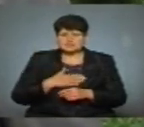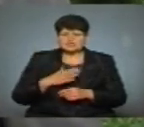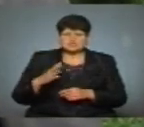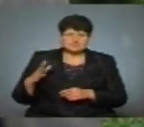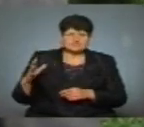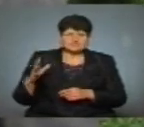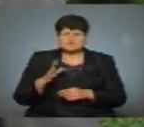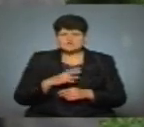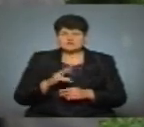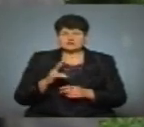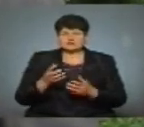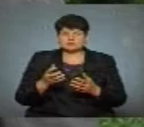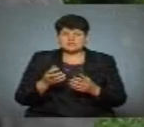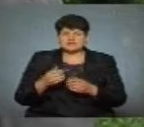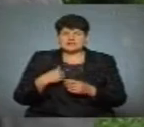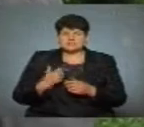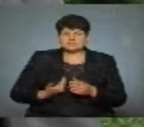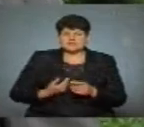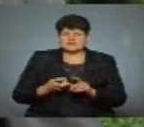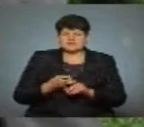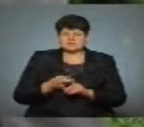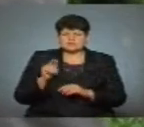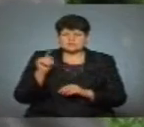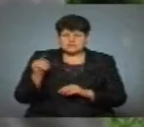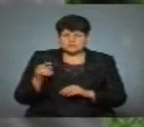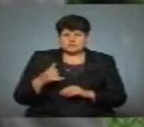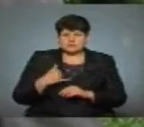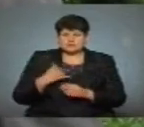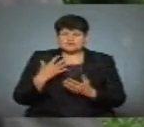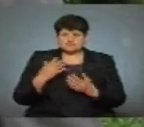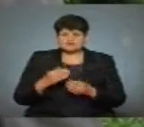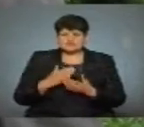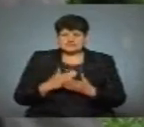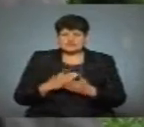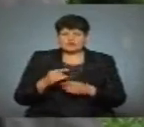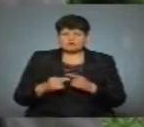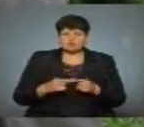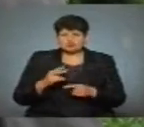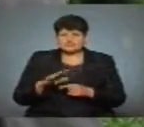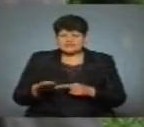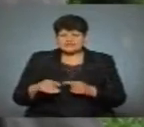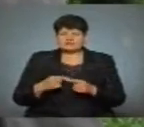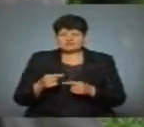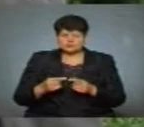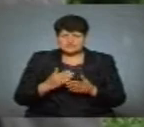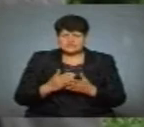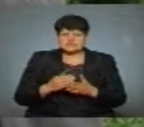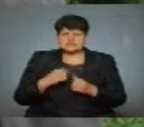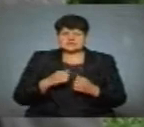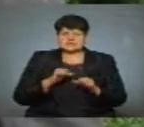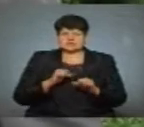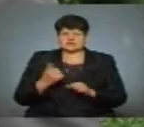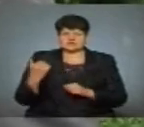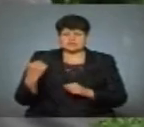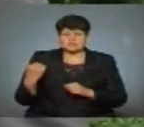навиків, які ми отримали там, наше життя залежало. У мене вже є внуки, діти. В першу чергу я тільки стояв за них.